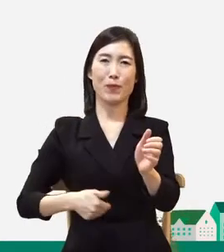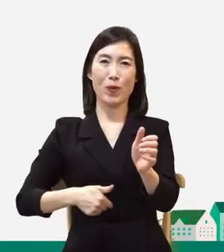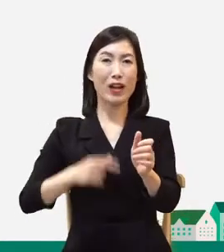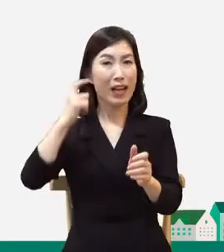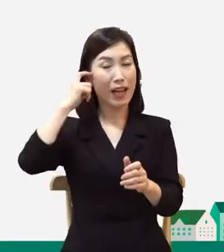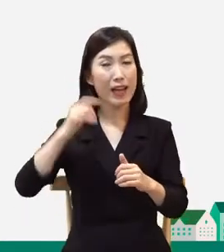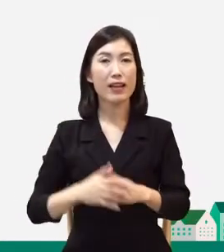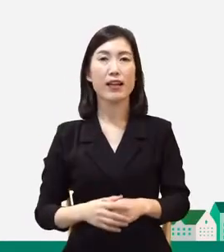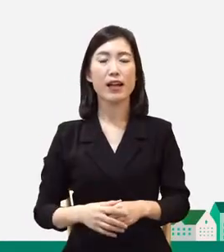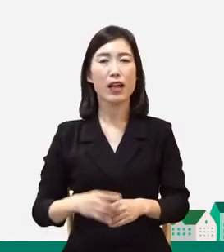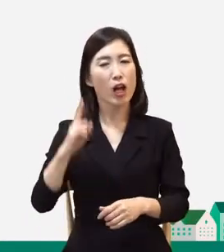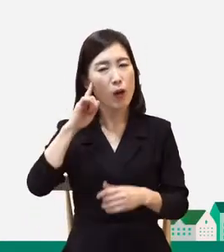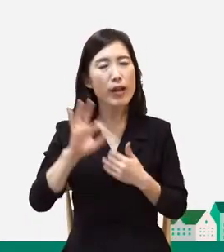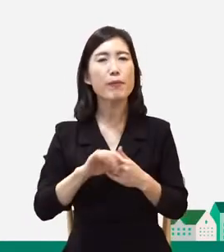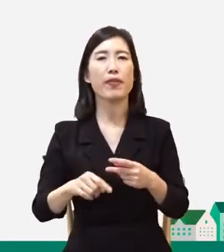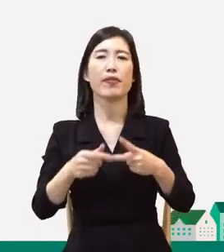것은